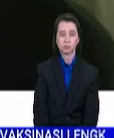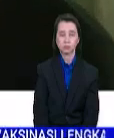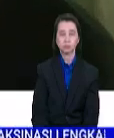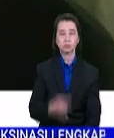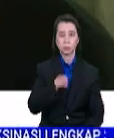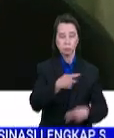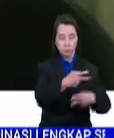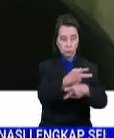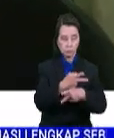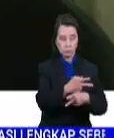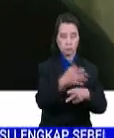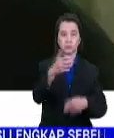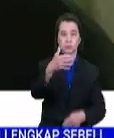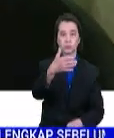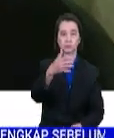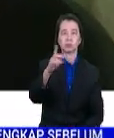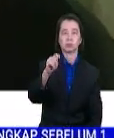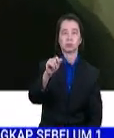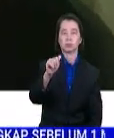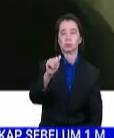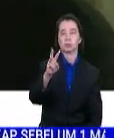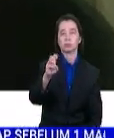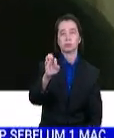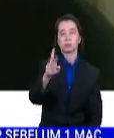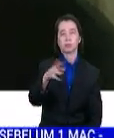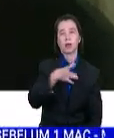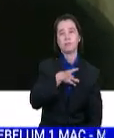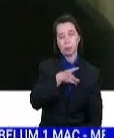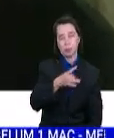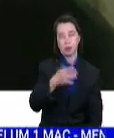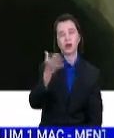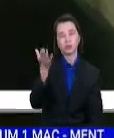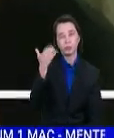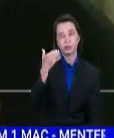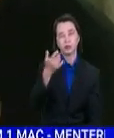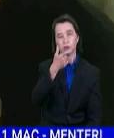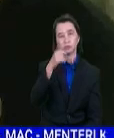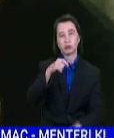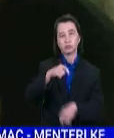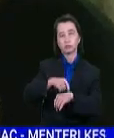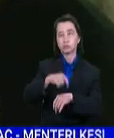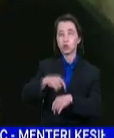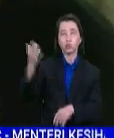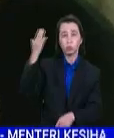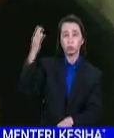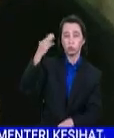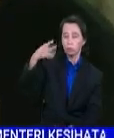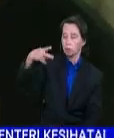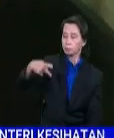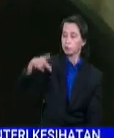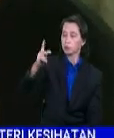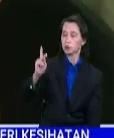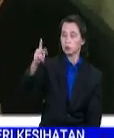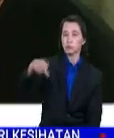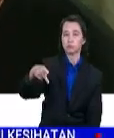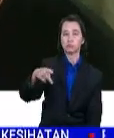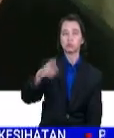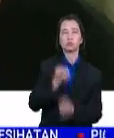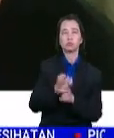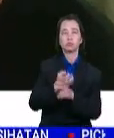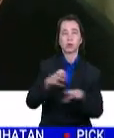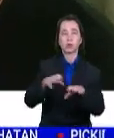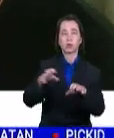pelihara ikan air tawar ni satu minat. Kemudian semasa PKP baru ni agak susah untuk nak buat